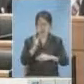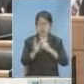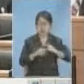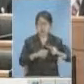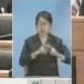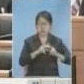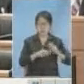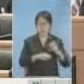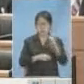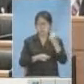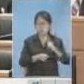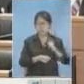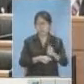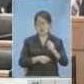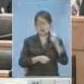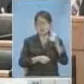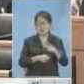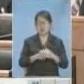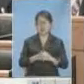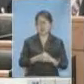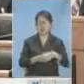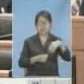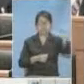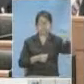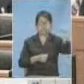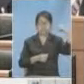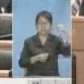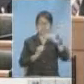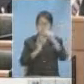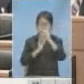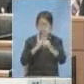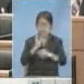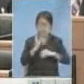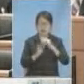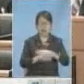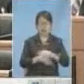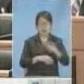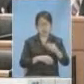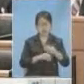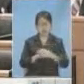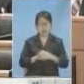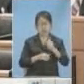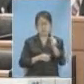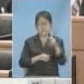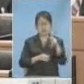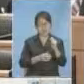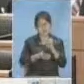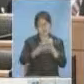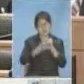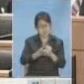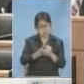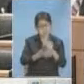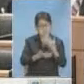ได้เองทั้งหมดการไฟฟ้านะครับเวลาให้ท้องถิ่นนั้นเป็นผู้จ่ายค่าไฟฟ้าขยายไฟฟ้าทั้งหม